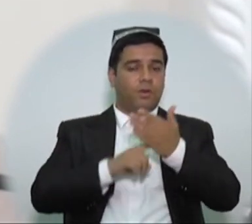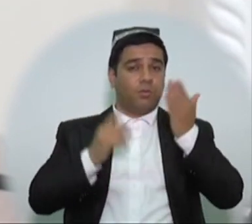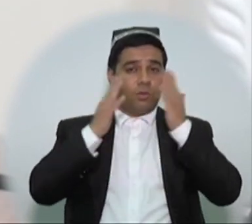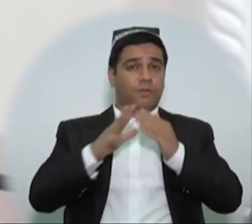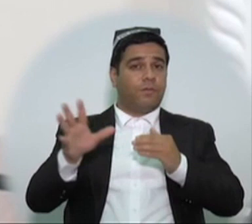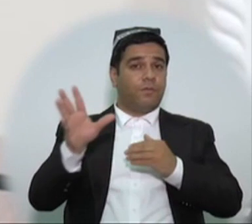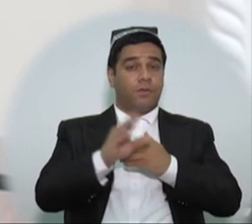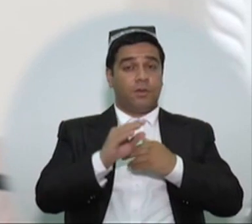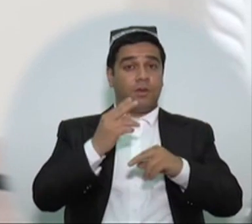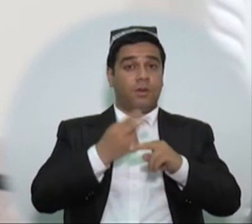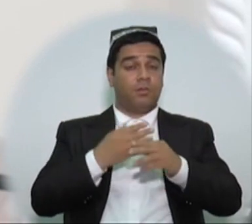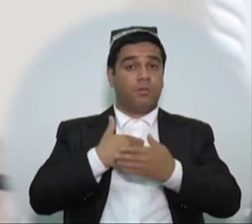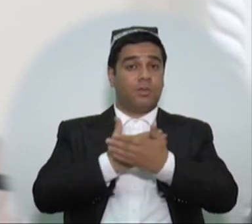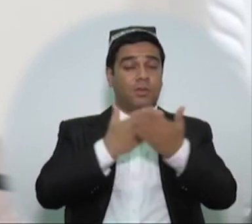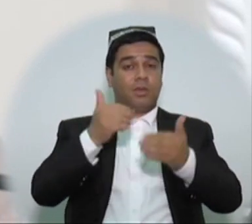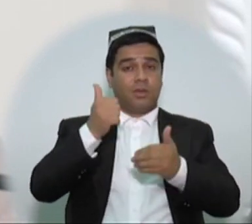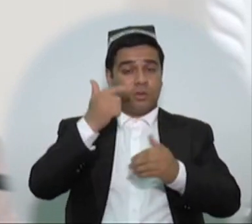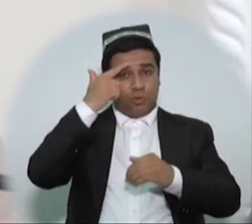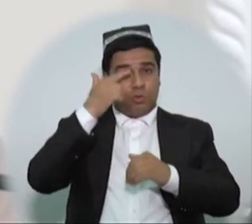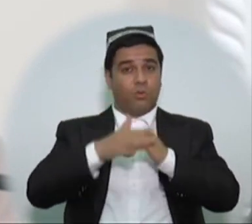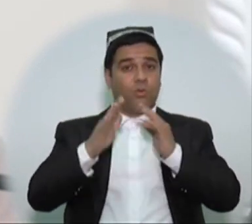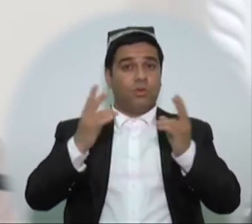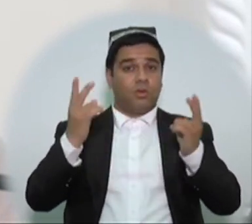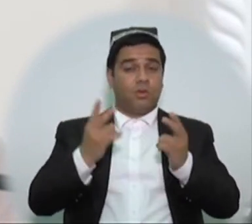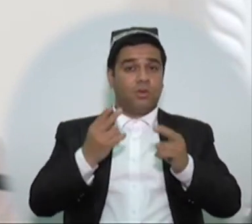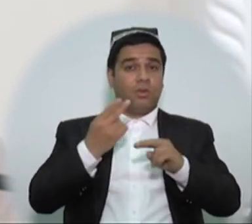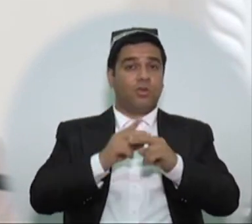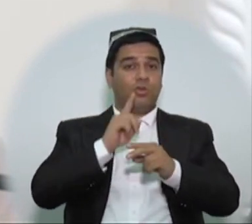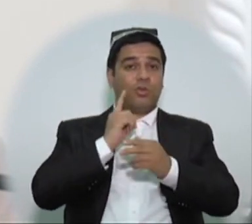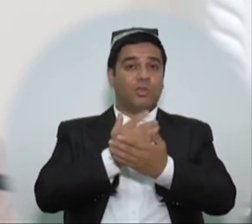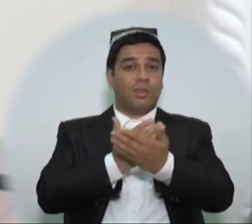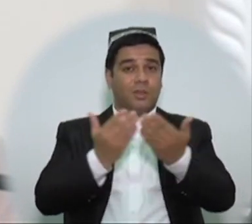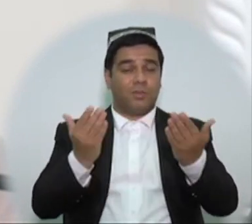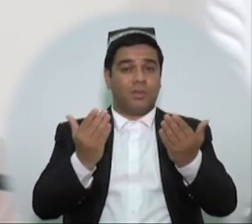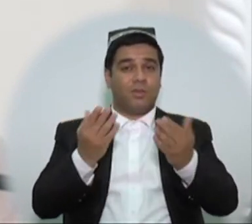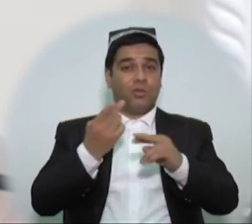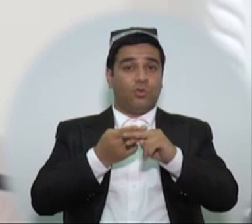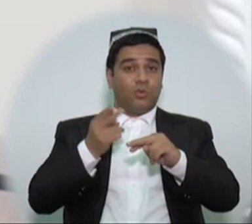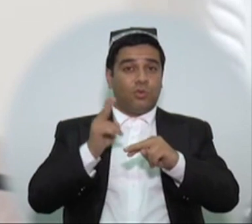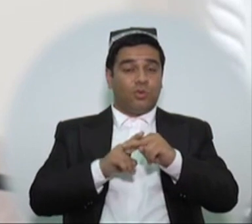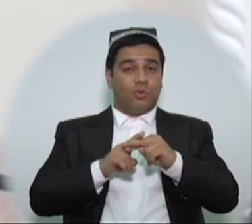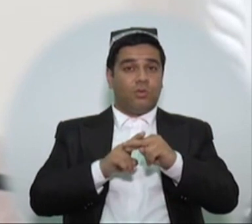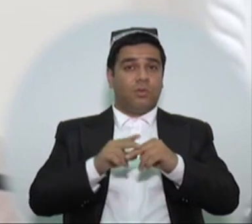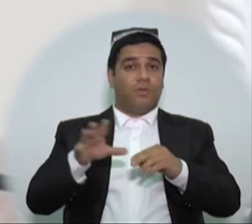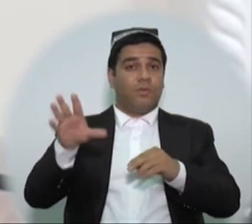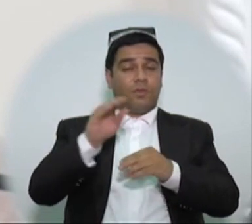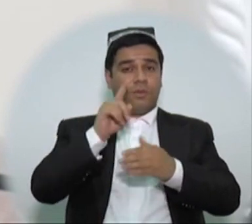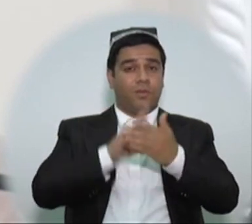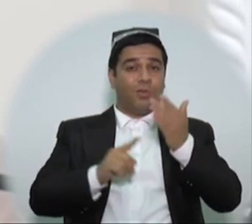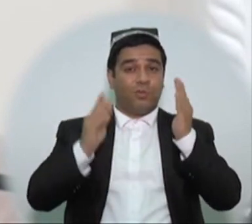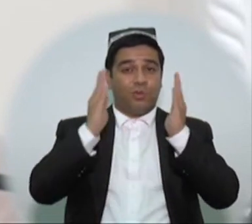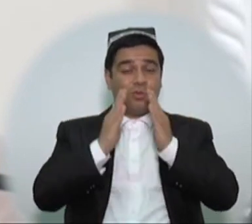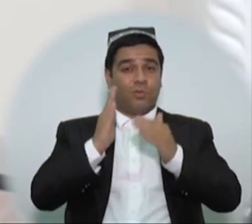Ana mana shu narsalarni biz juda yaxshi tushunib yetishimiz kerak, xususan yoshlarimiz. Shuning uchun muxlis musulmon